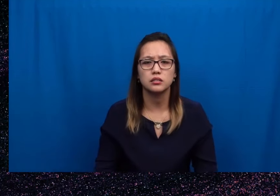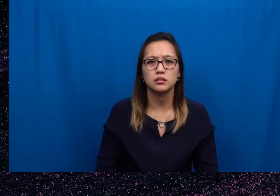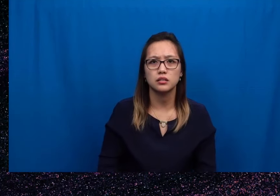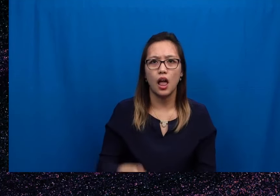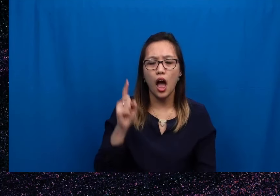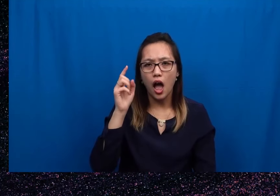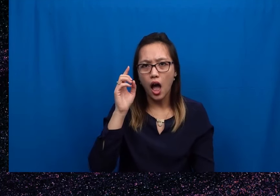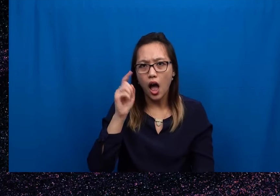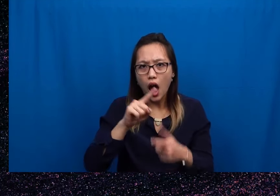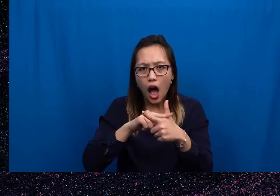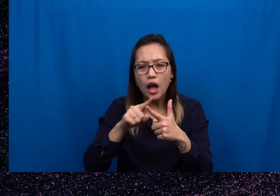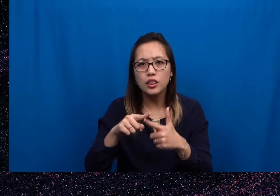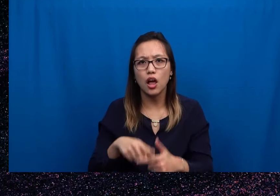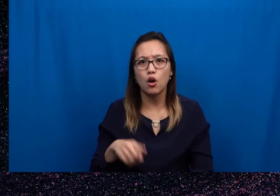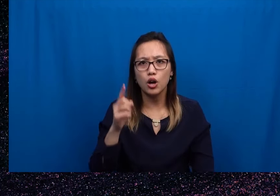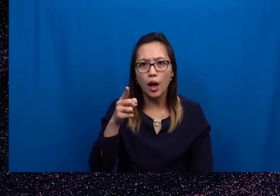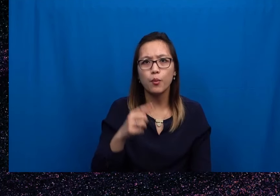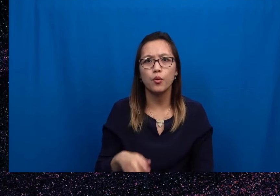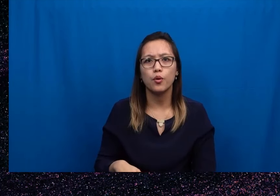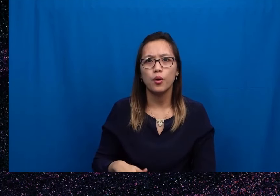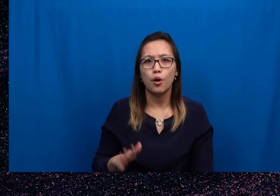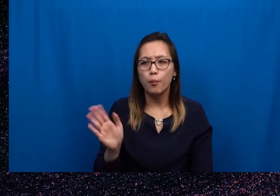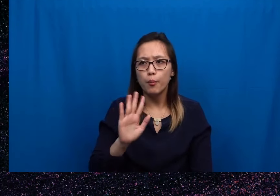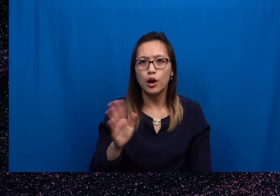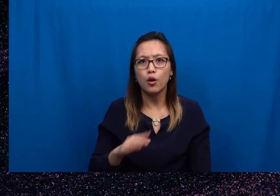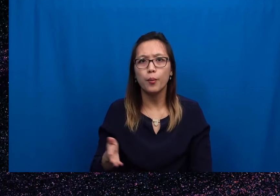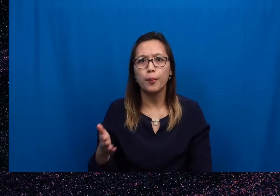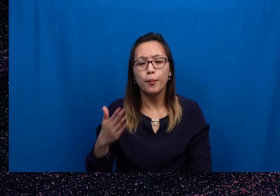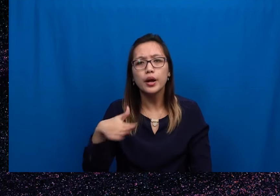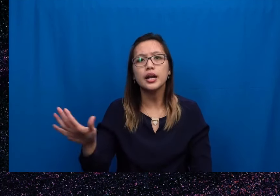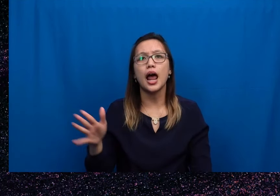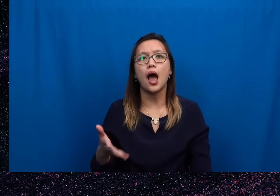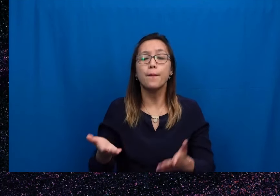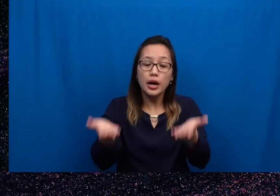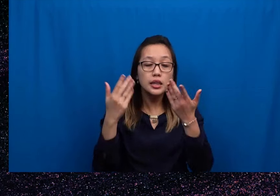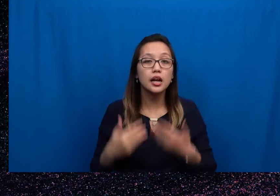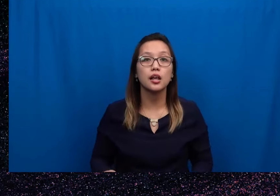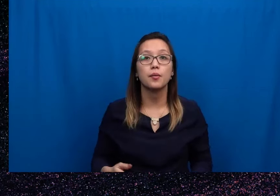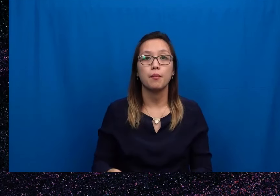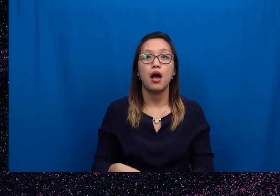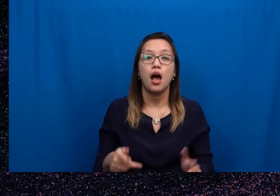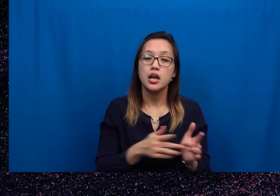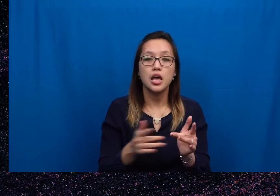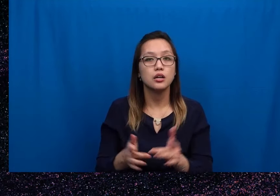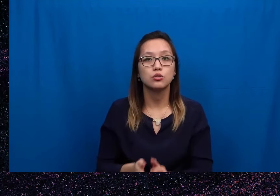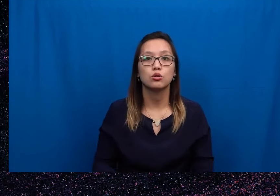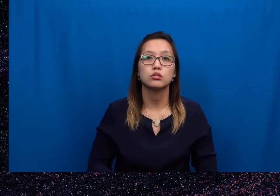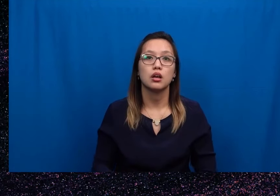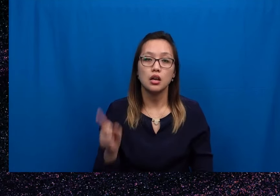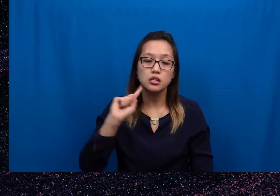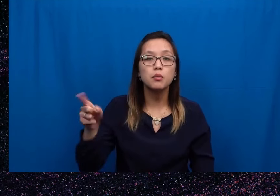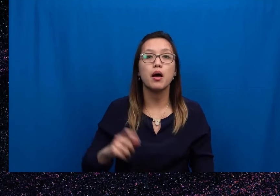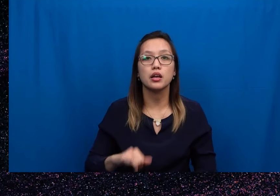ada di antara saudara yang sama sekali belum pernah menerima Yesus sebagai Tuhan dan Juru Selamat secara